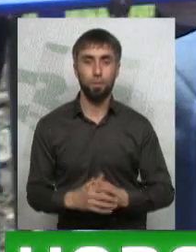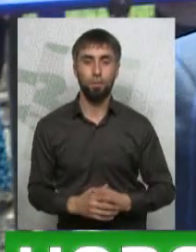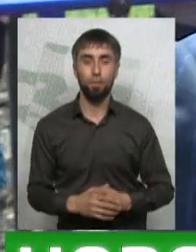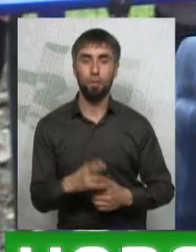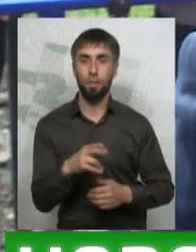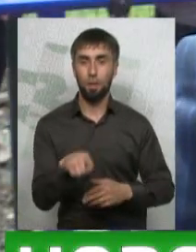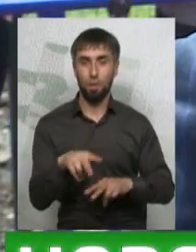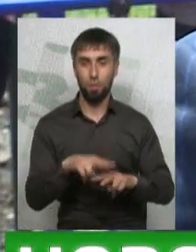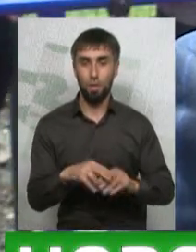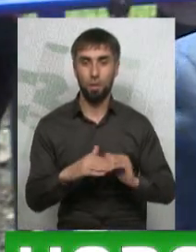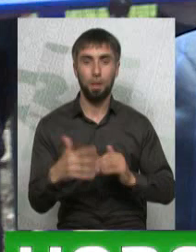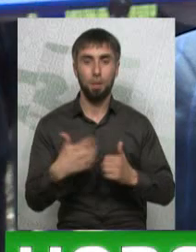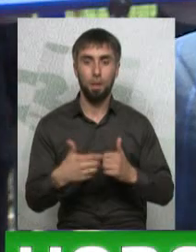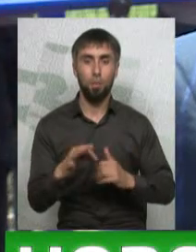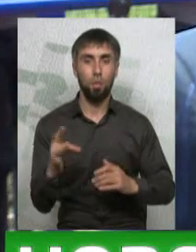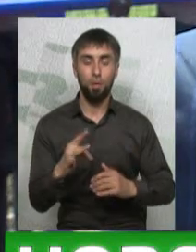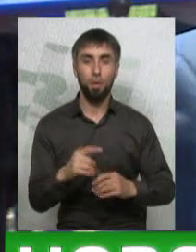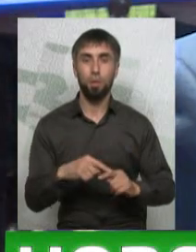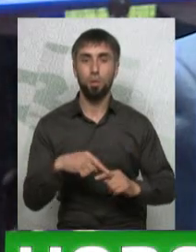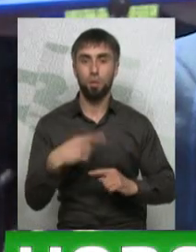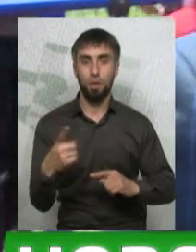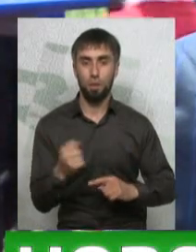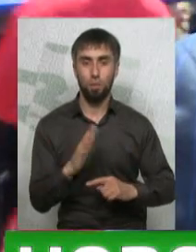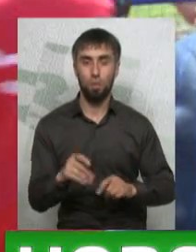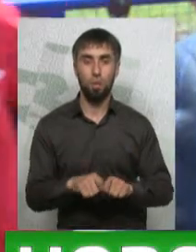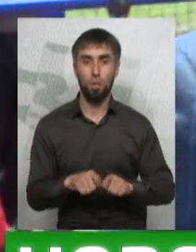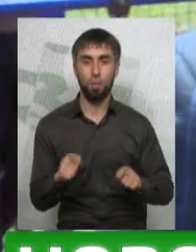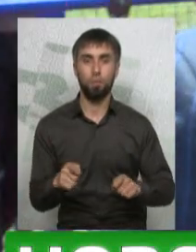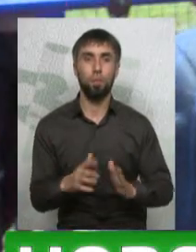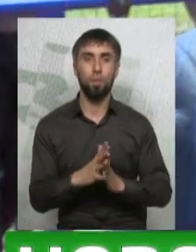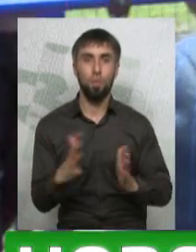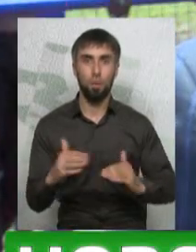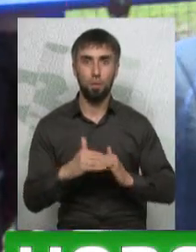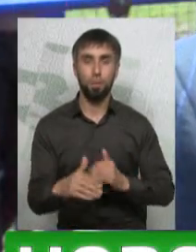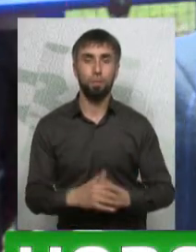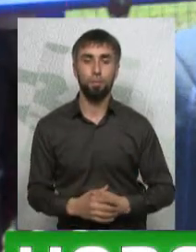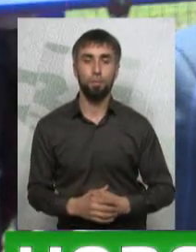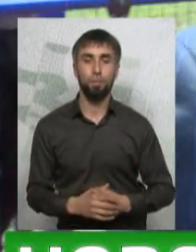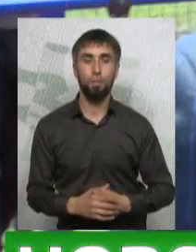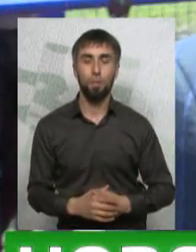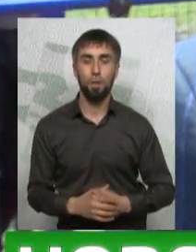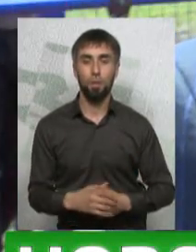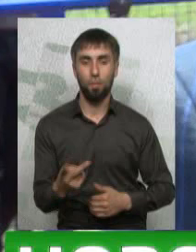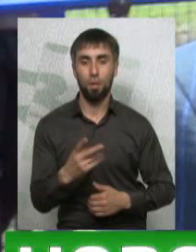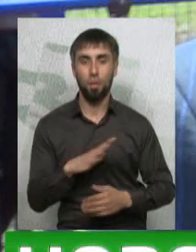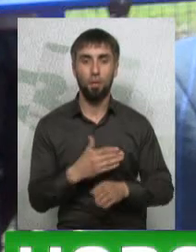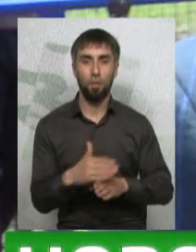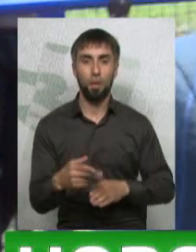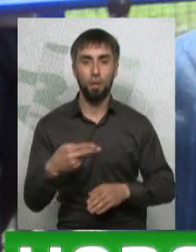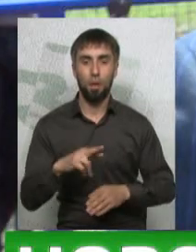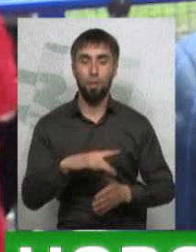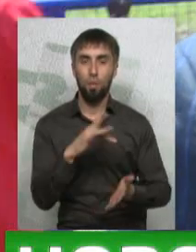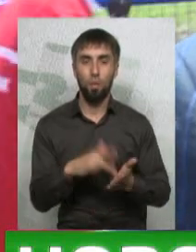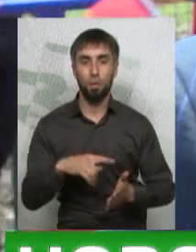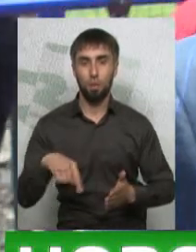Данная площадка средняя по размеру. Через неделю будет открытие большой площадки. Обе площадки были выделены для